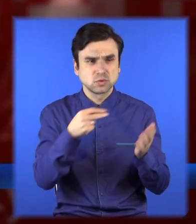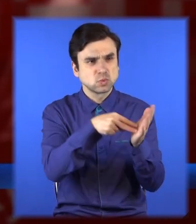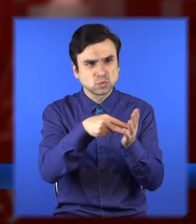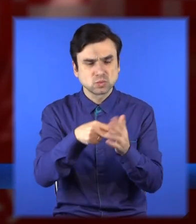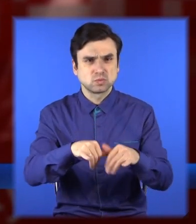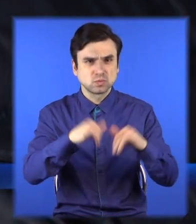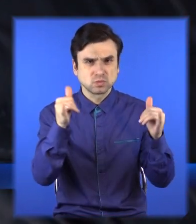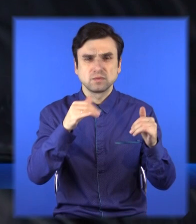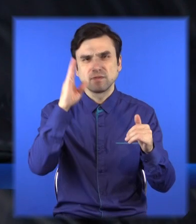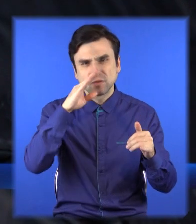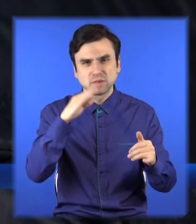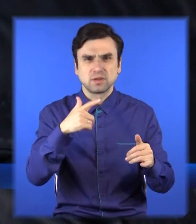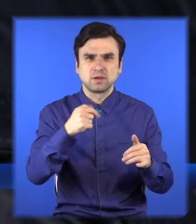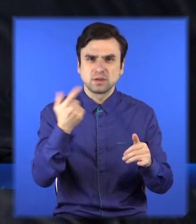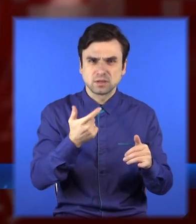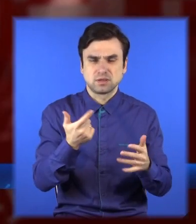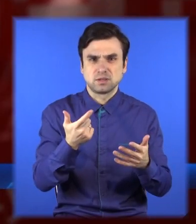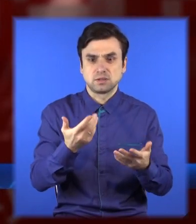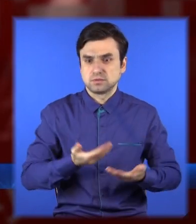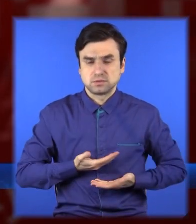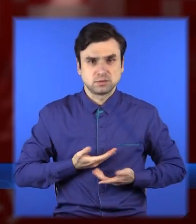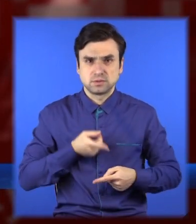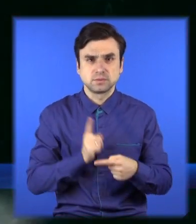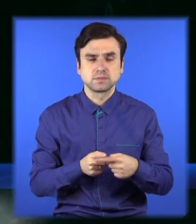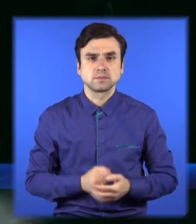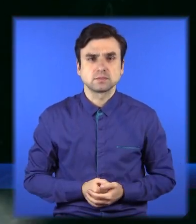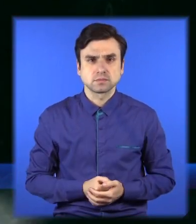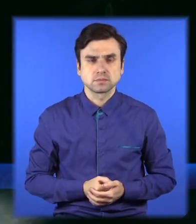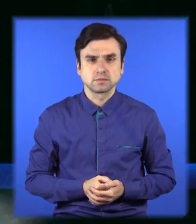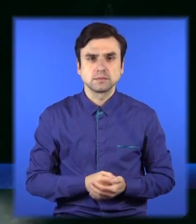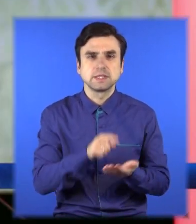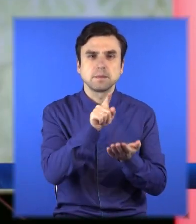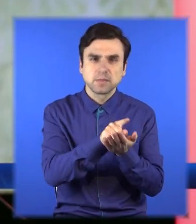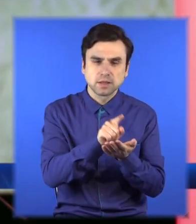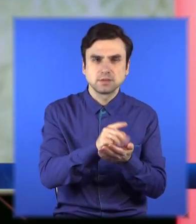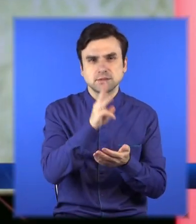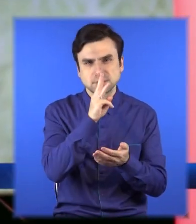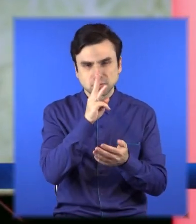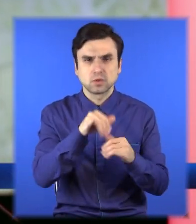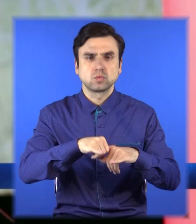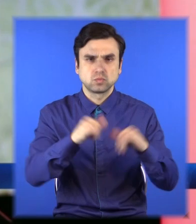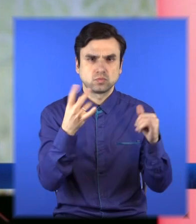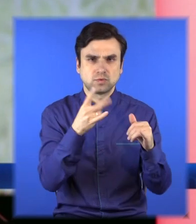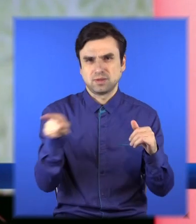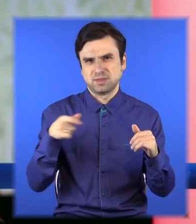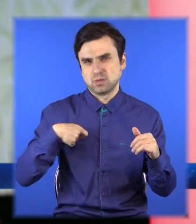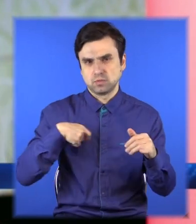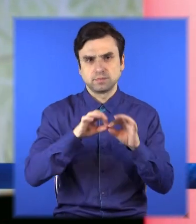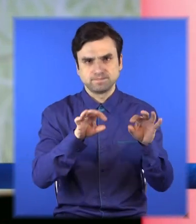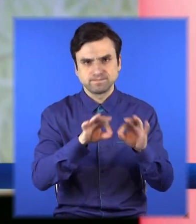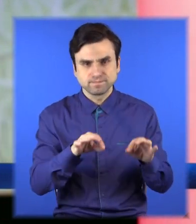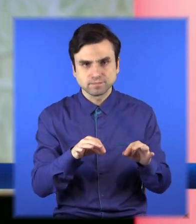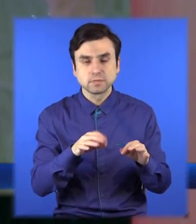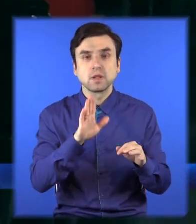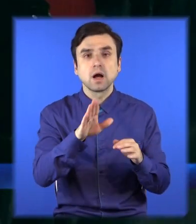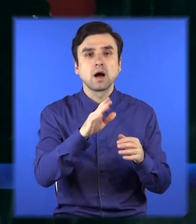зараз виставили ціни за воду, за газ. Немає за що жити. Пенсія та зарплатня мають бути більшими, запевнив нардеп,